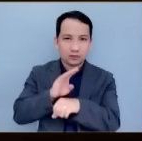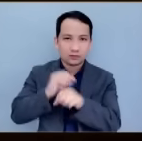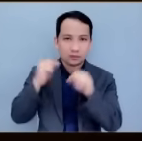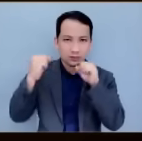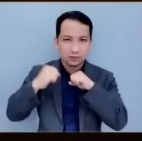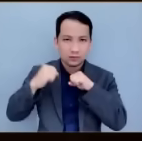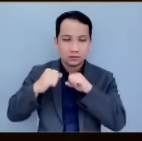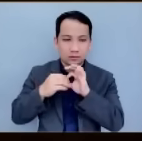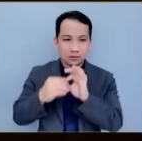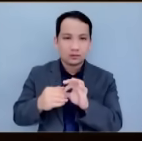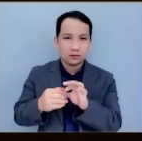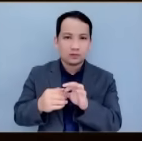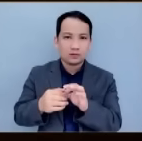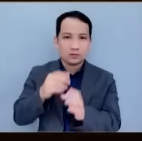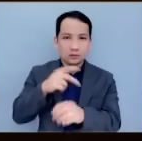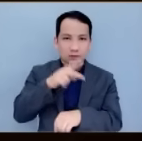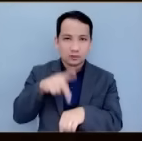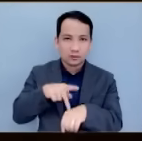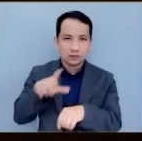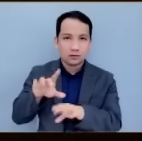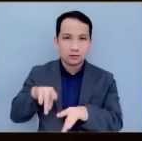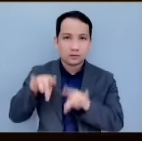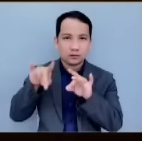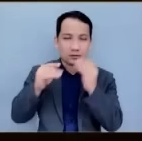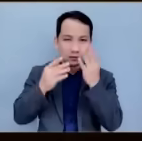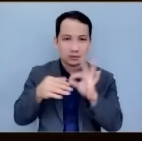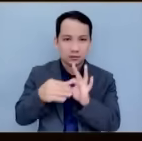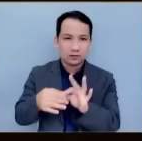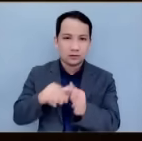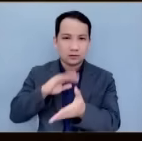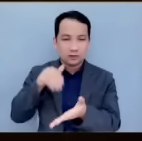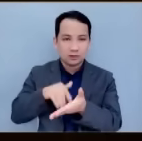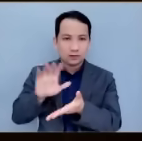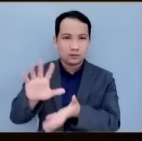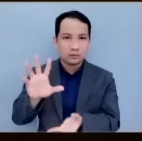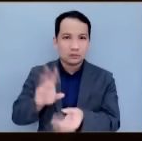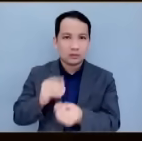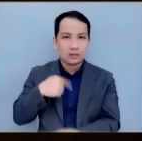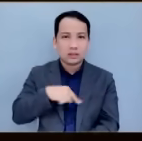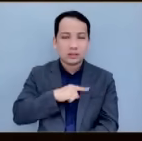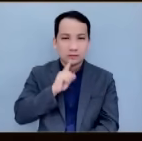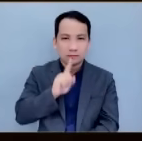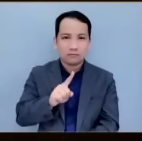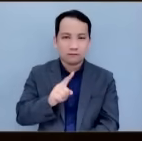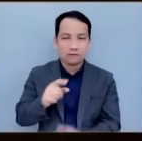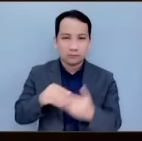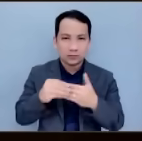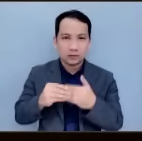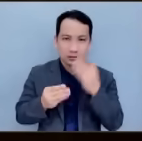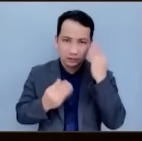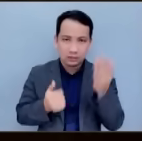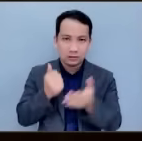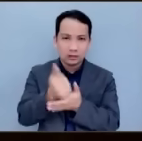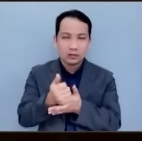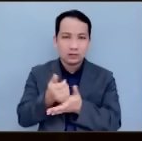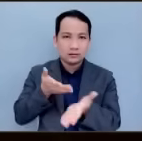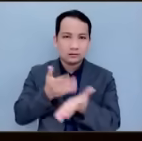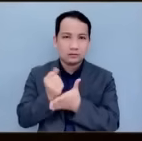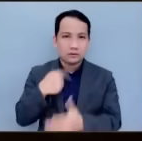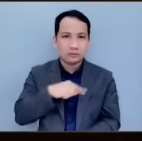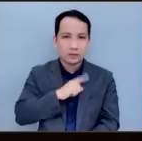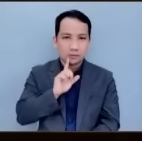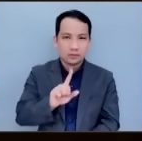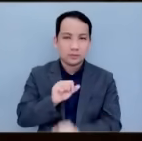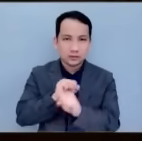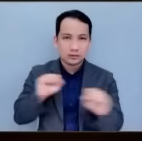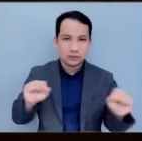sa pagitan ng Pilipinas at Australia, ay naging sentro rin ng talakayan yung pagtinding ng Pangulo sa ating karapatan at seguridad sa